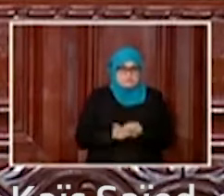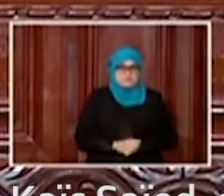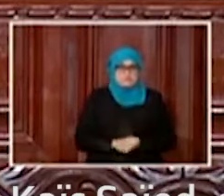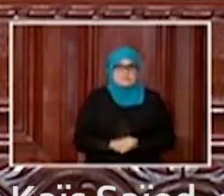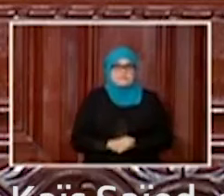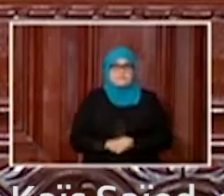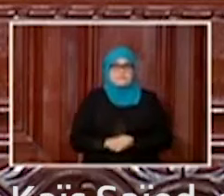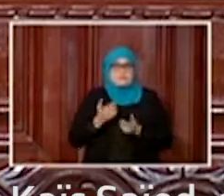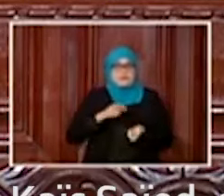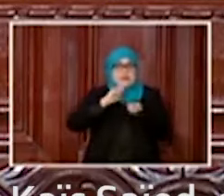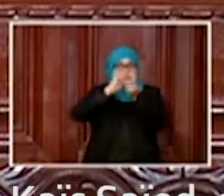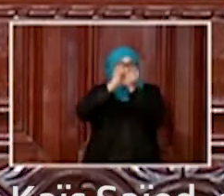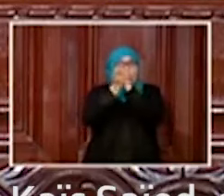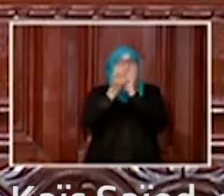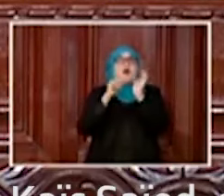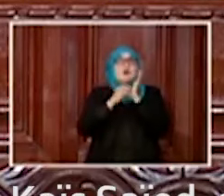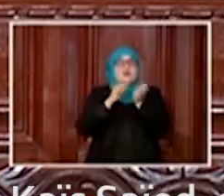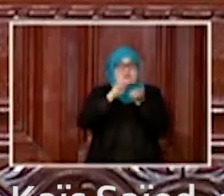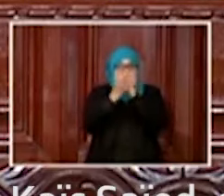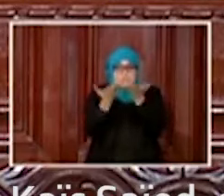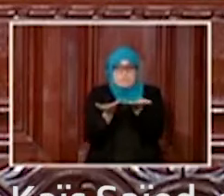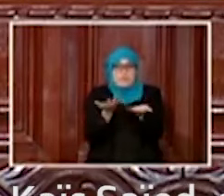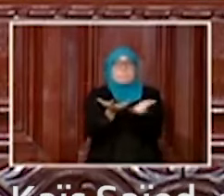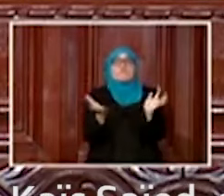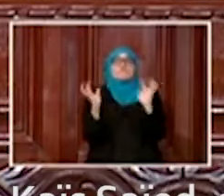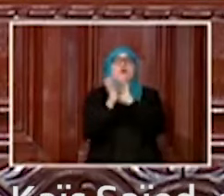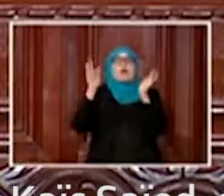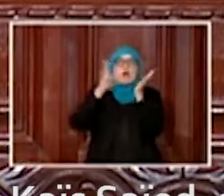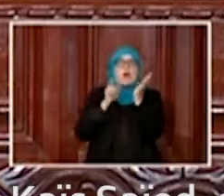بل تحول إلى مجتمع القانون،